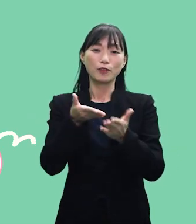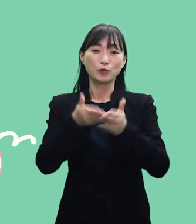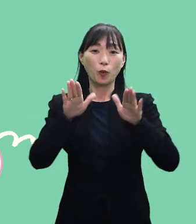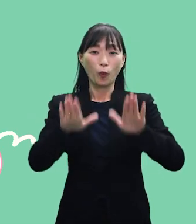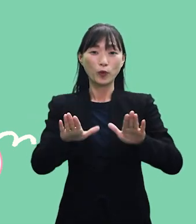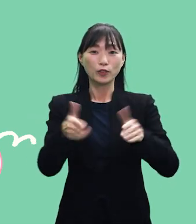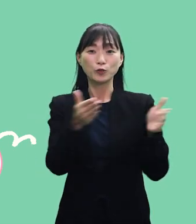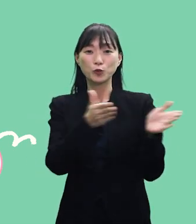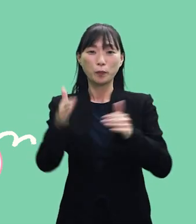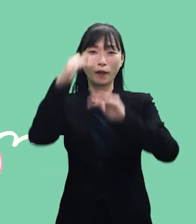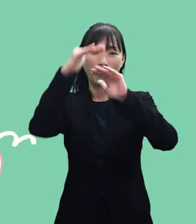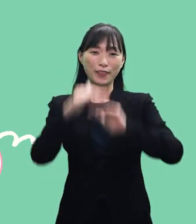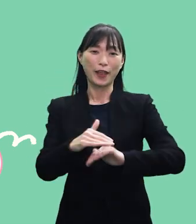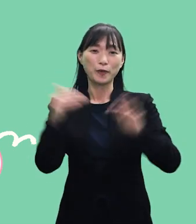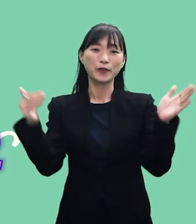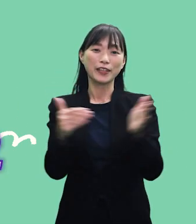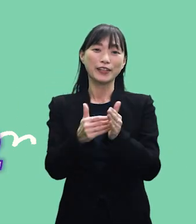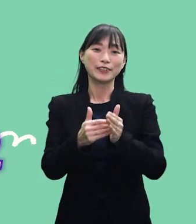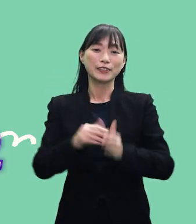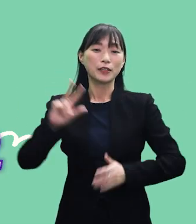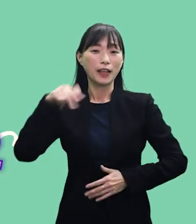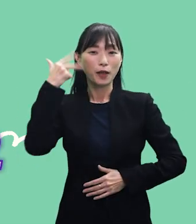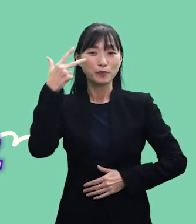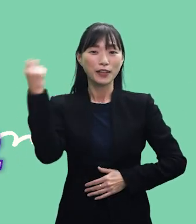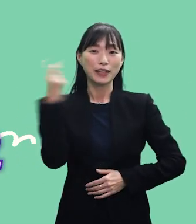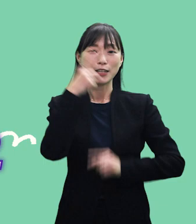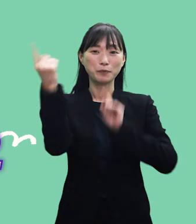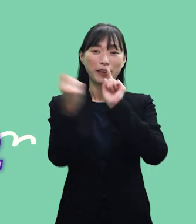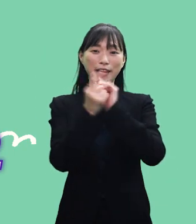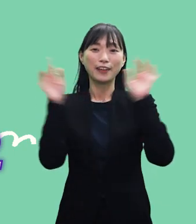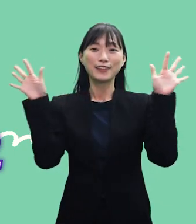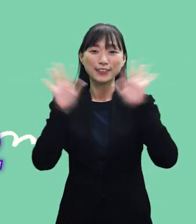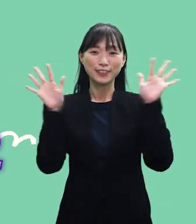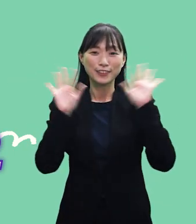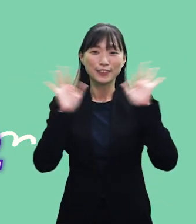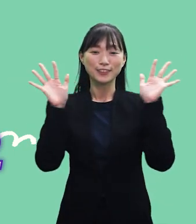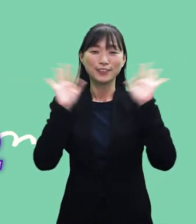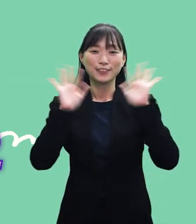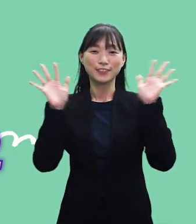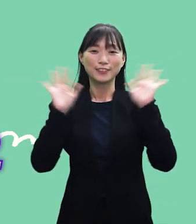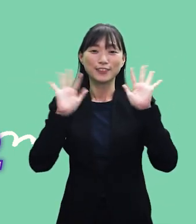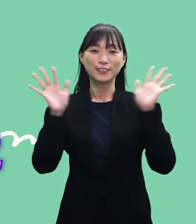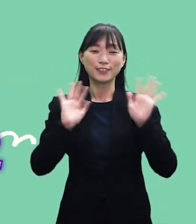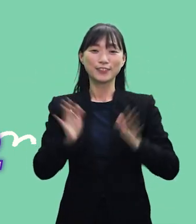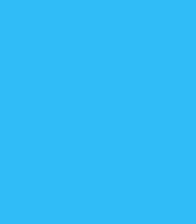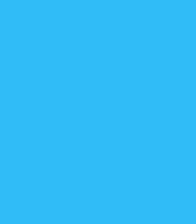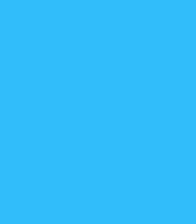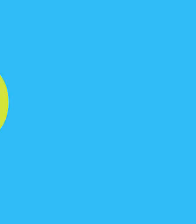강남. 오늘 준비한 소식은 여기까지입니다. 여러분 다음 주에 다시 만나요. 안녕.